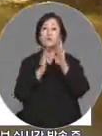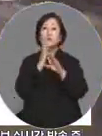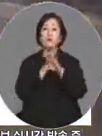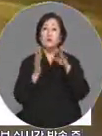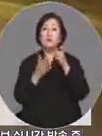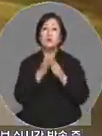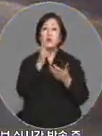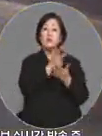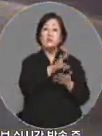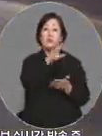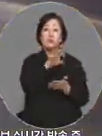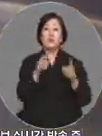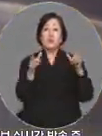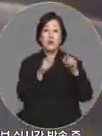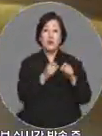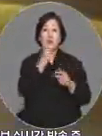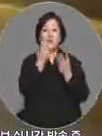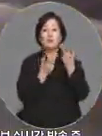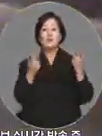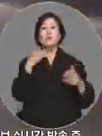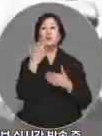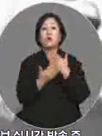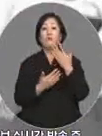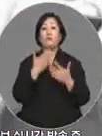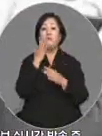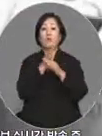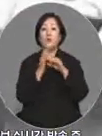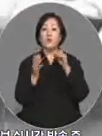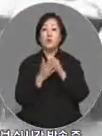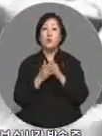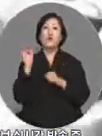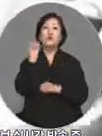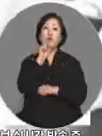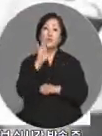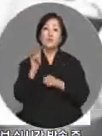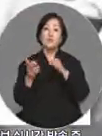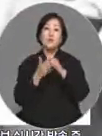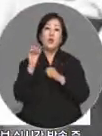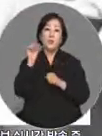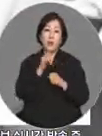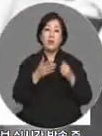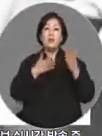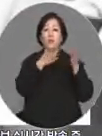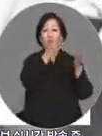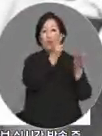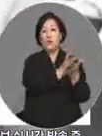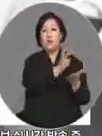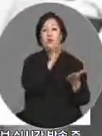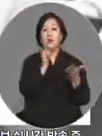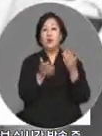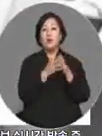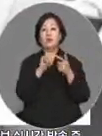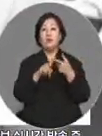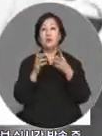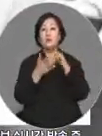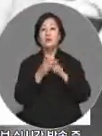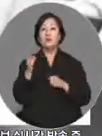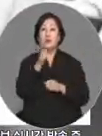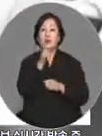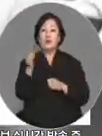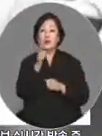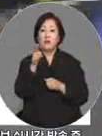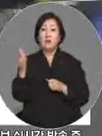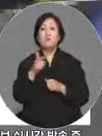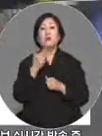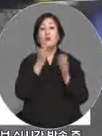버스 정류장 인근 야산에서 불이 난 겁니다 버스 기사는 재빨리 도로 갓길에 차를 세우고 버스에 있던 소화기를 챙 그